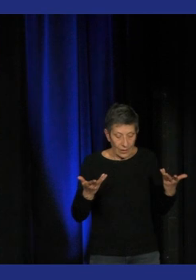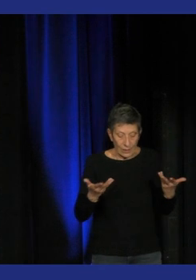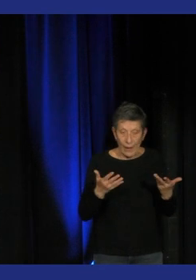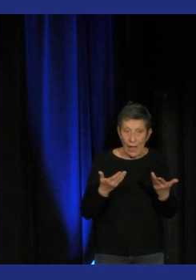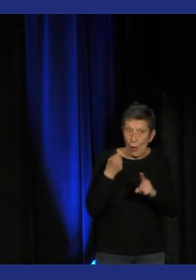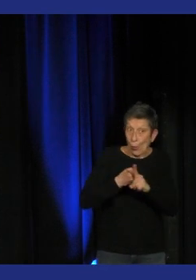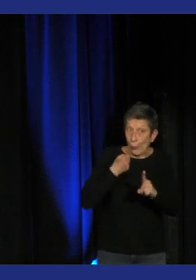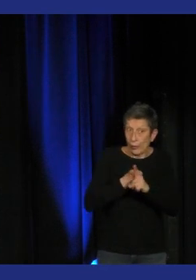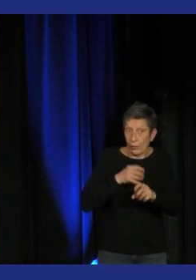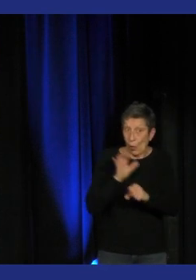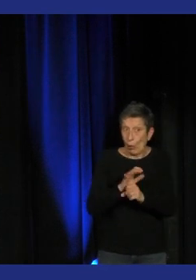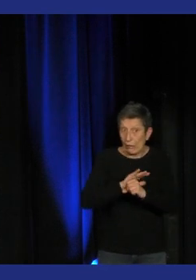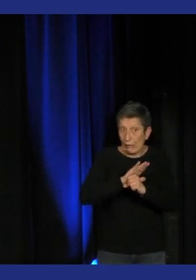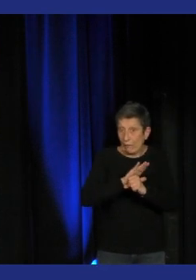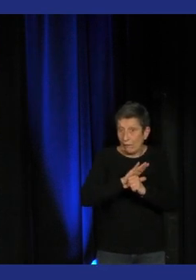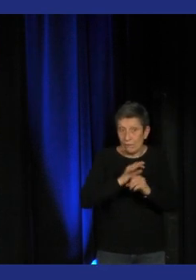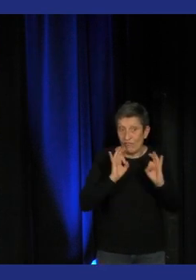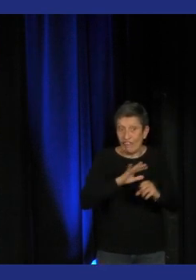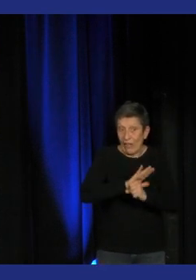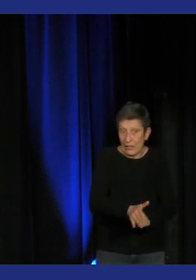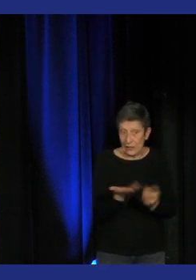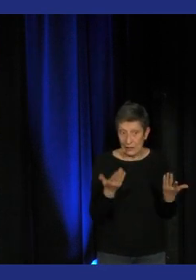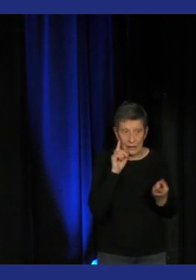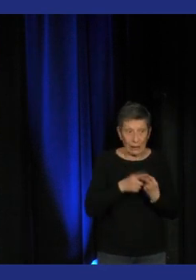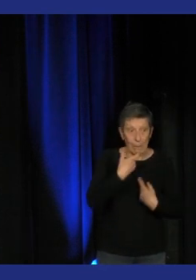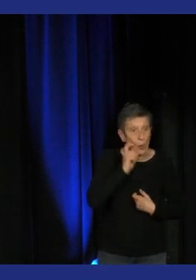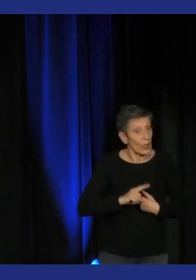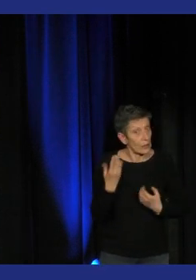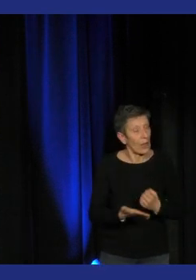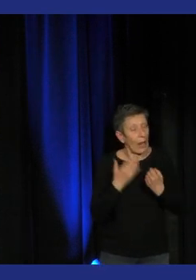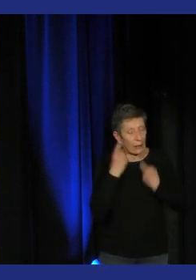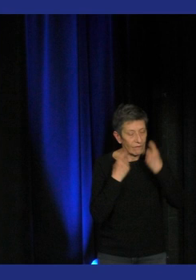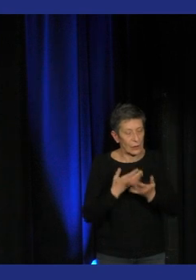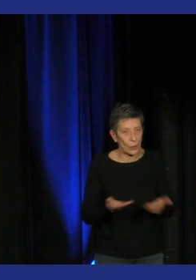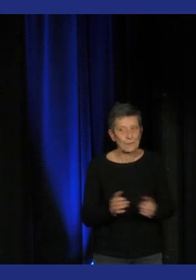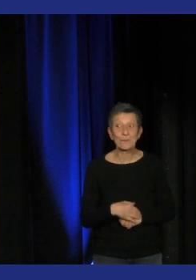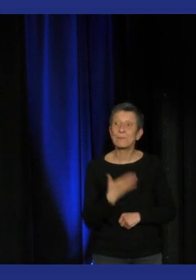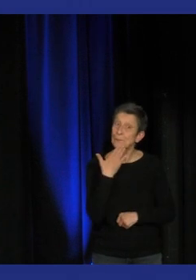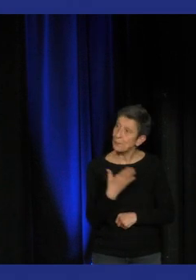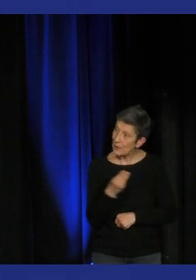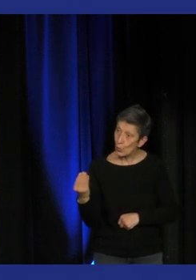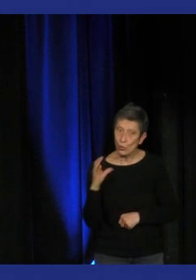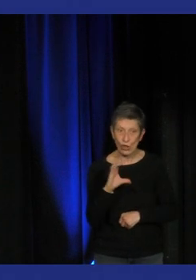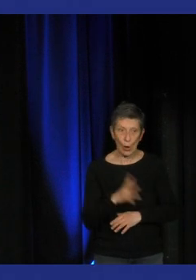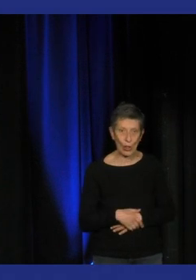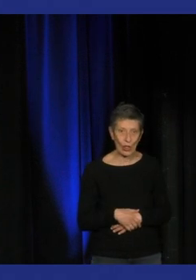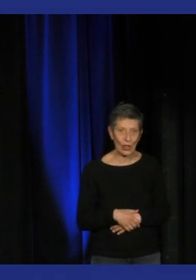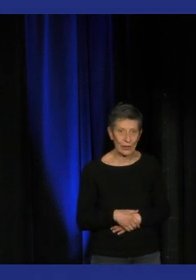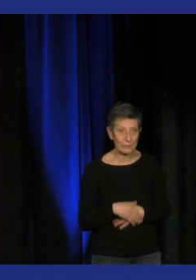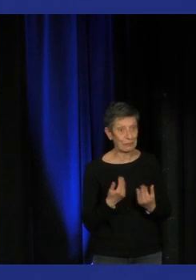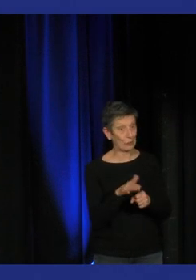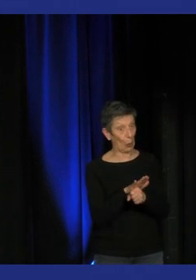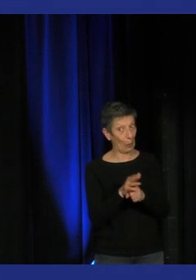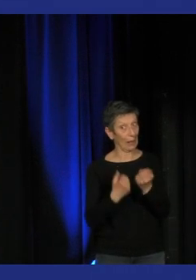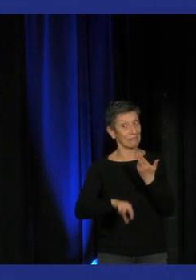anti-validistes à la parentalité aident vraiment à penser toutes ces questions. Merci beaucoup, Charlotte. C'était très